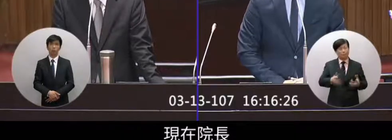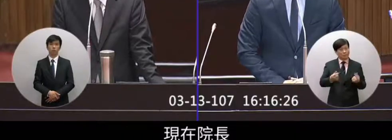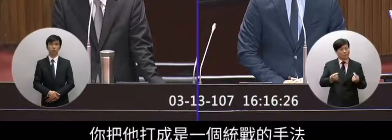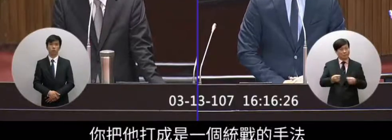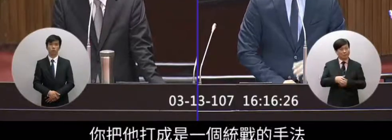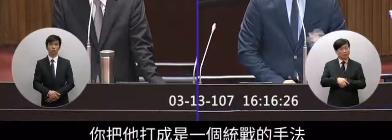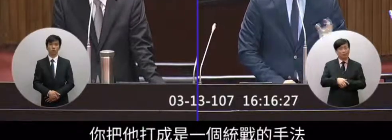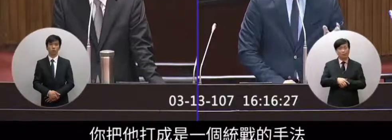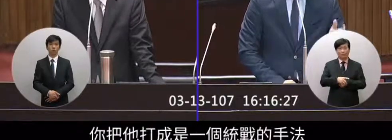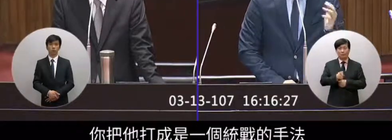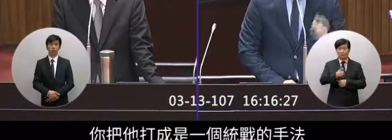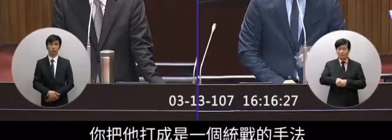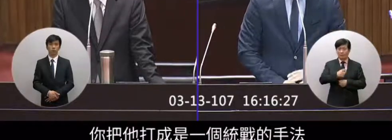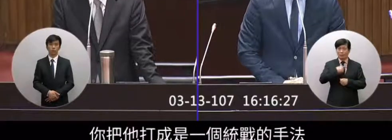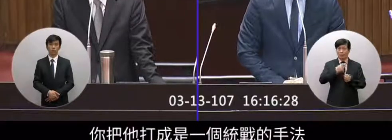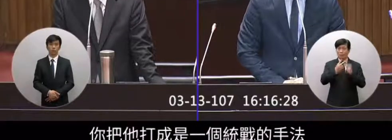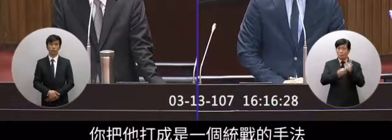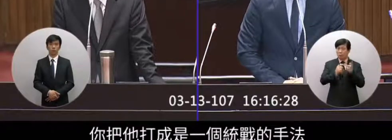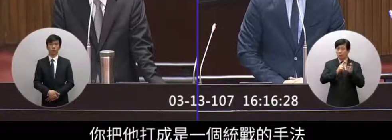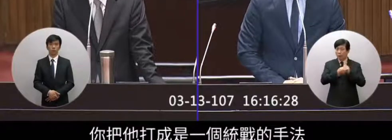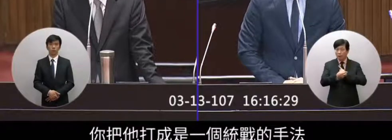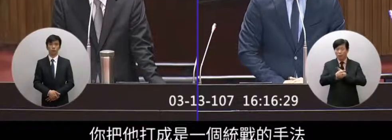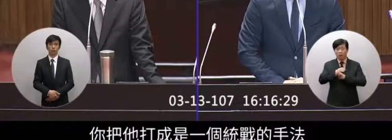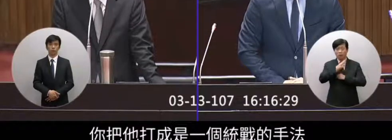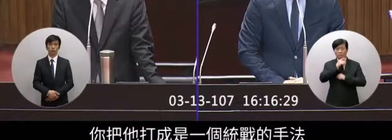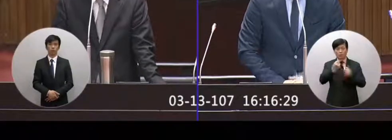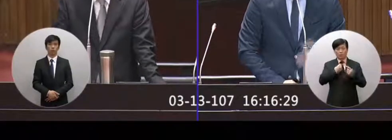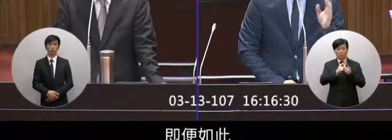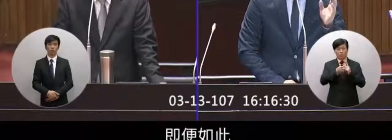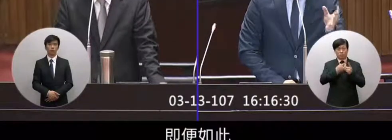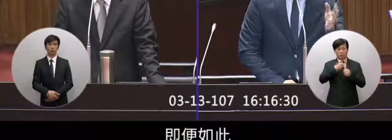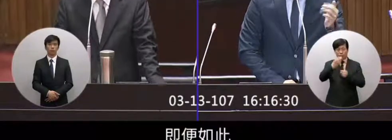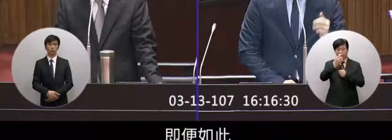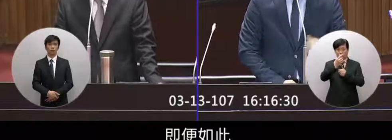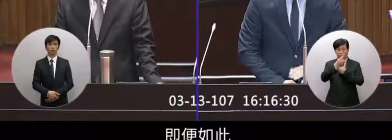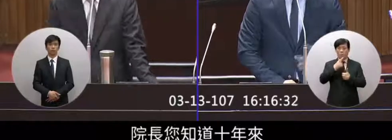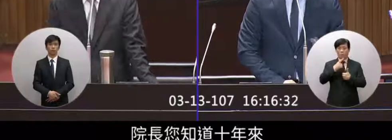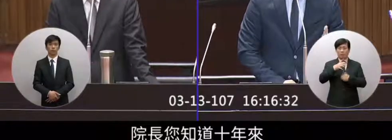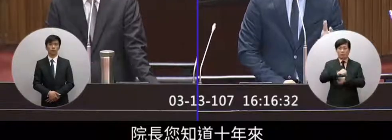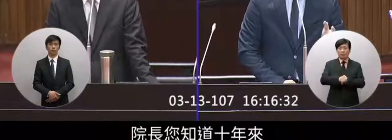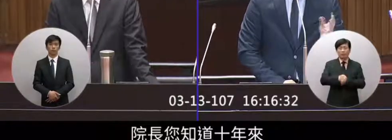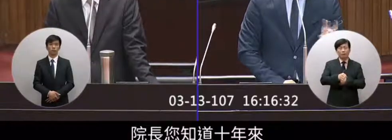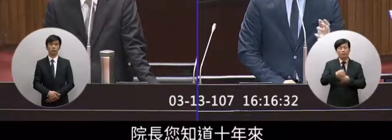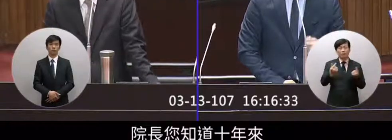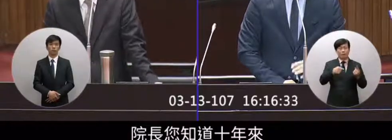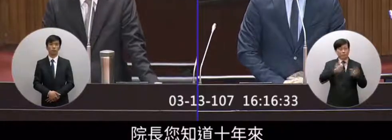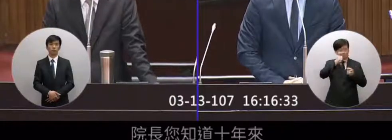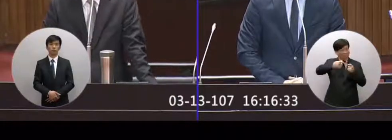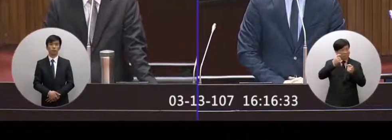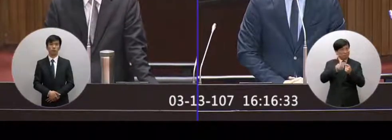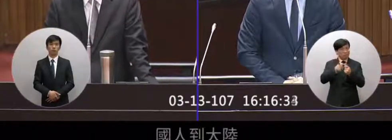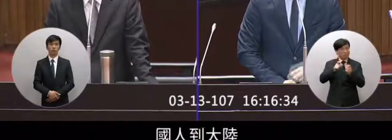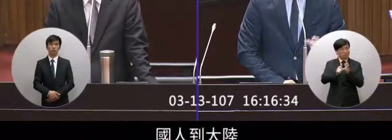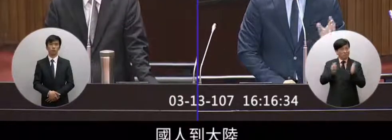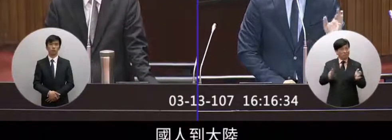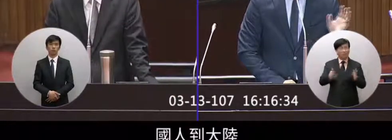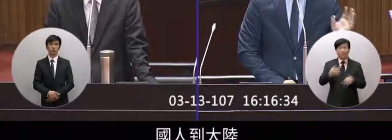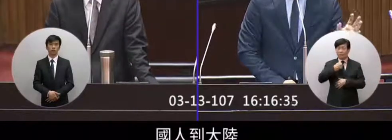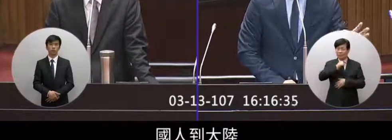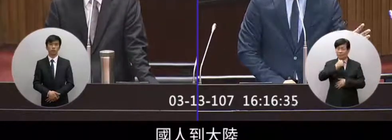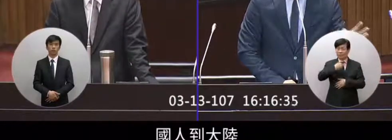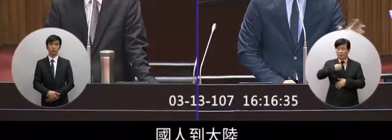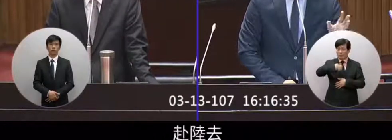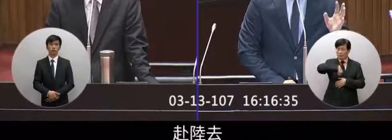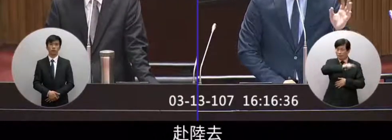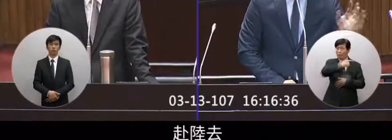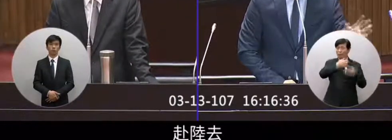长你把它打成是一个统战的手法。即便如此，院长您知道10年来国人到